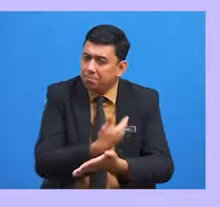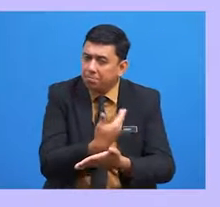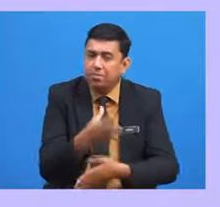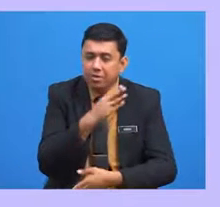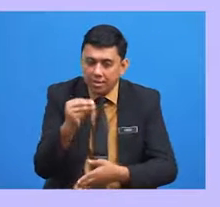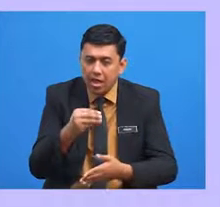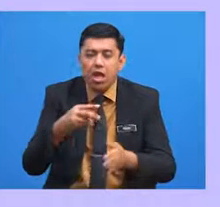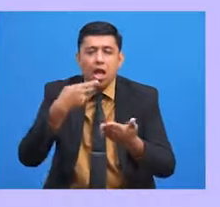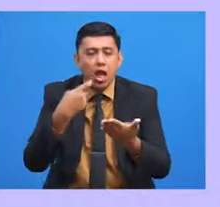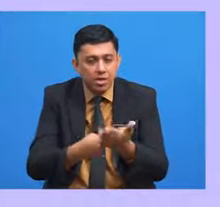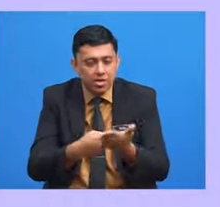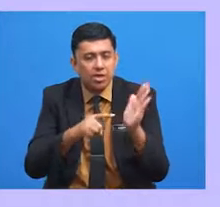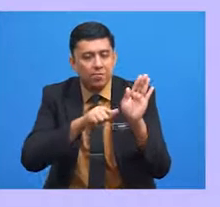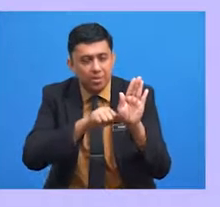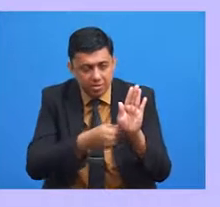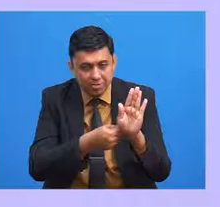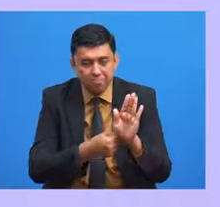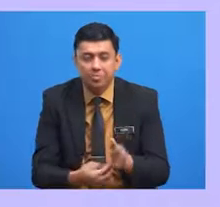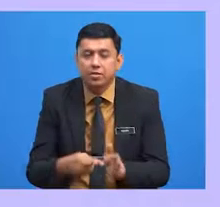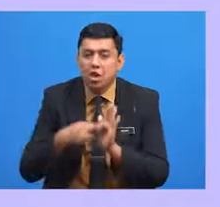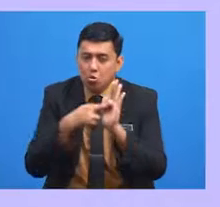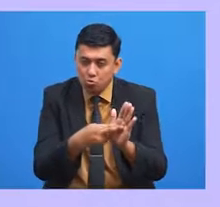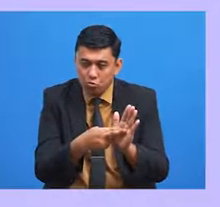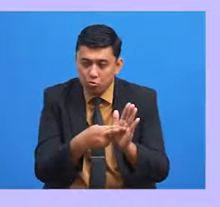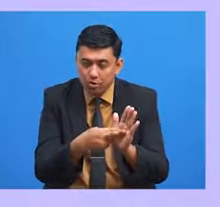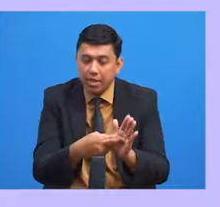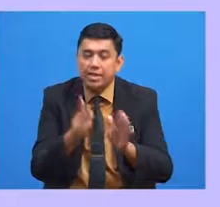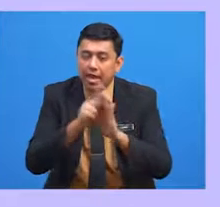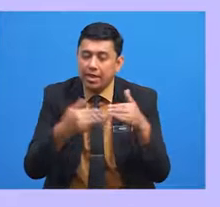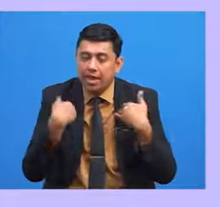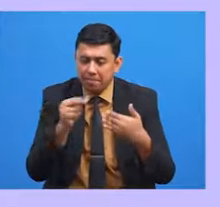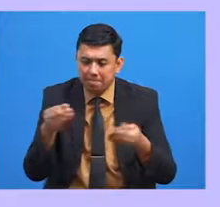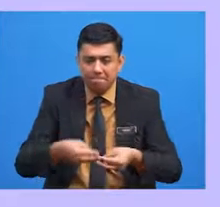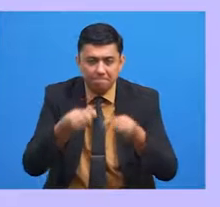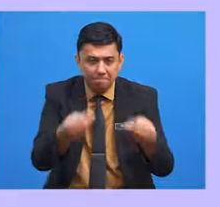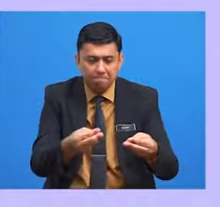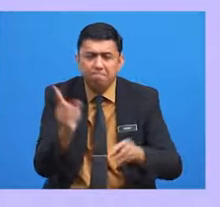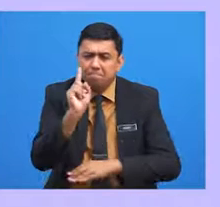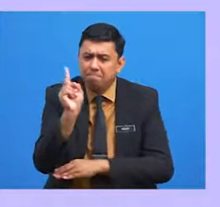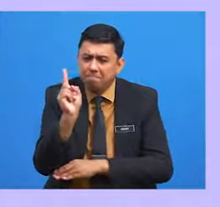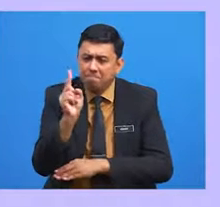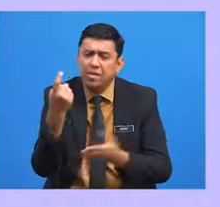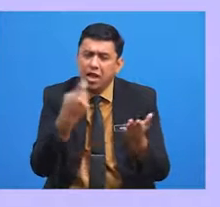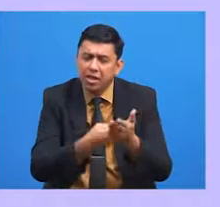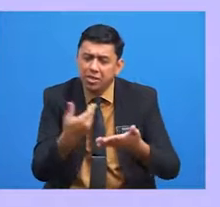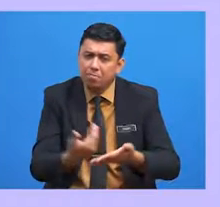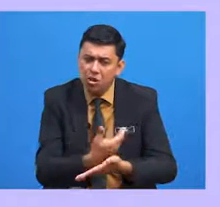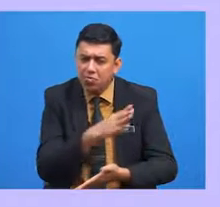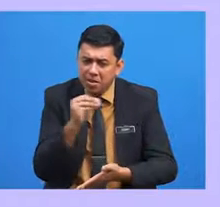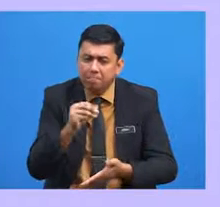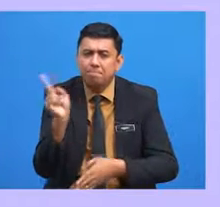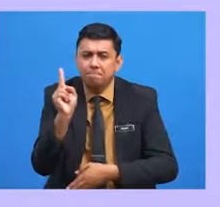dan harga asal. Rujuk kembali situasi yang diberikan. Manakah harga baru dan manakah harga